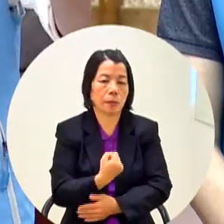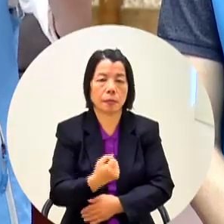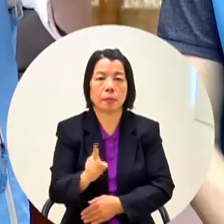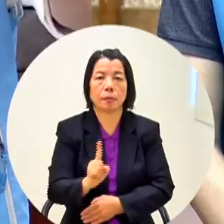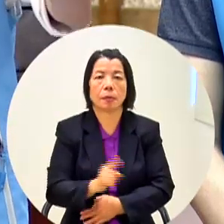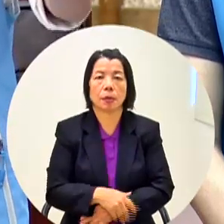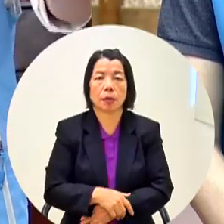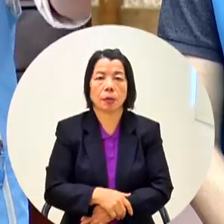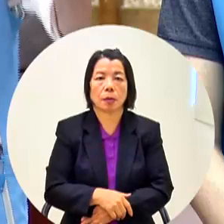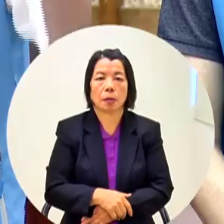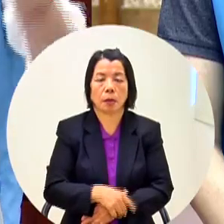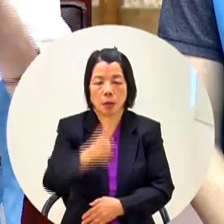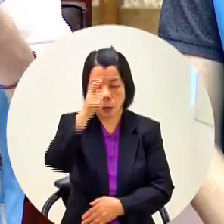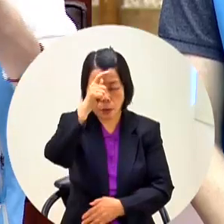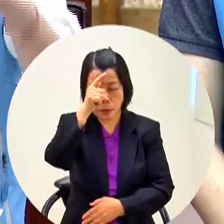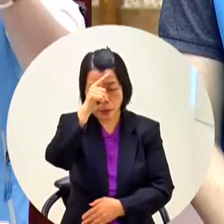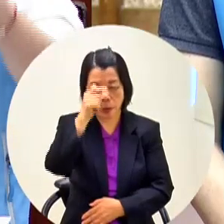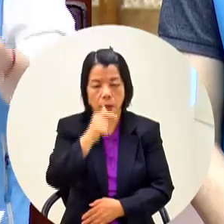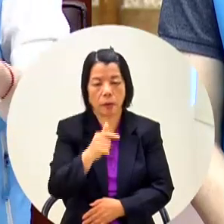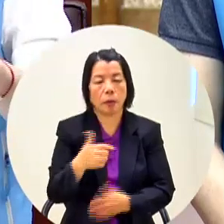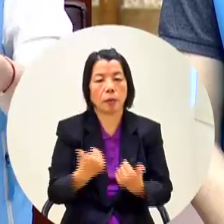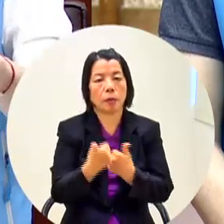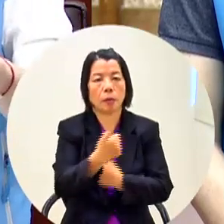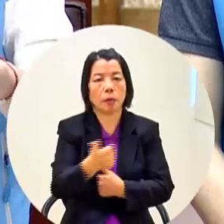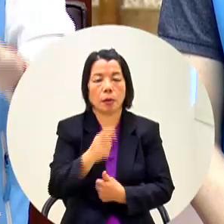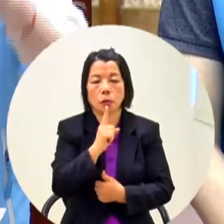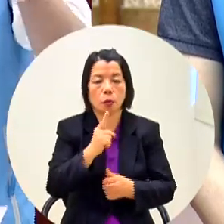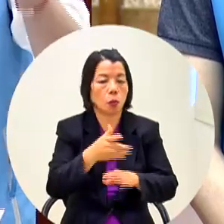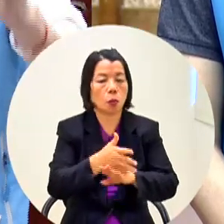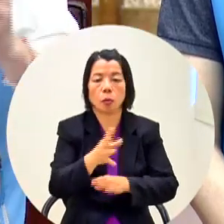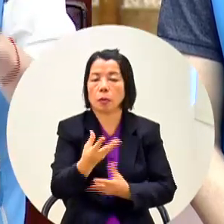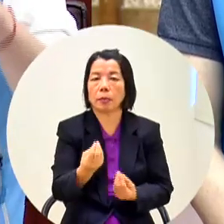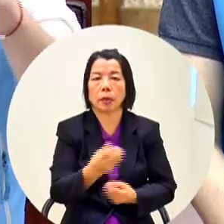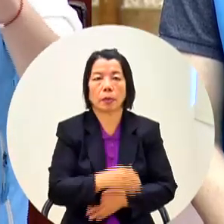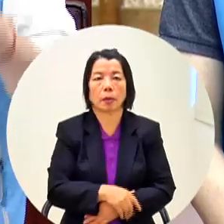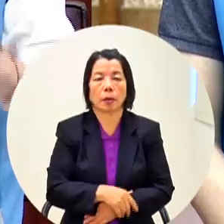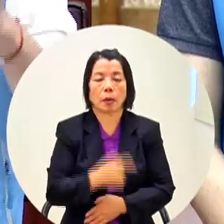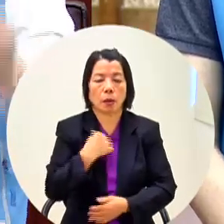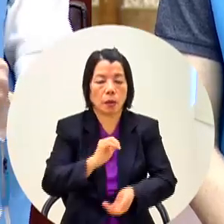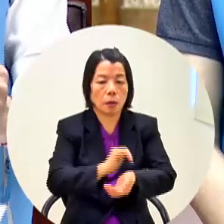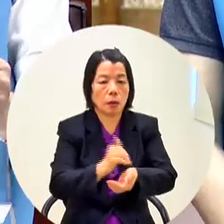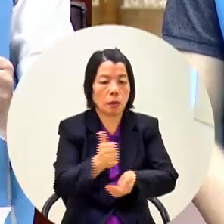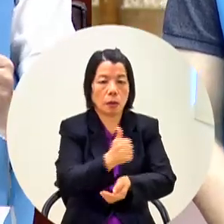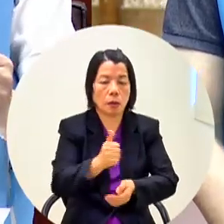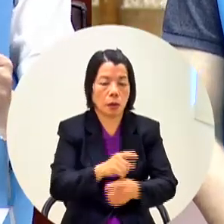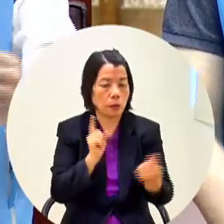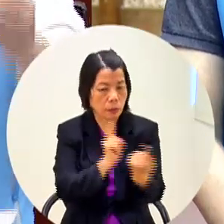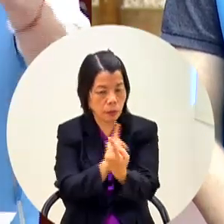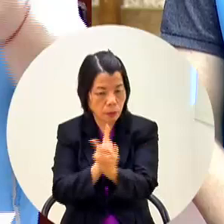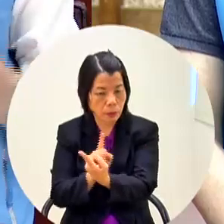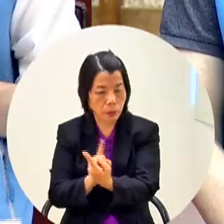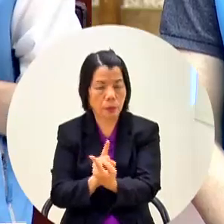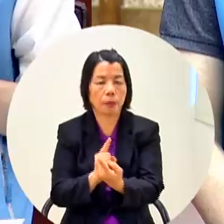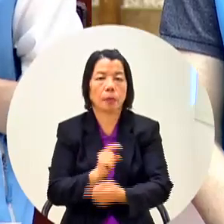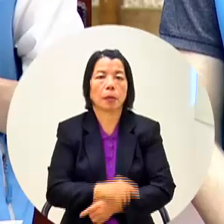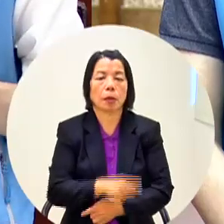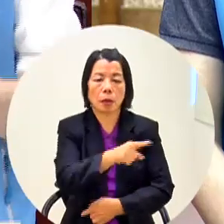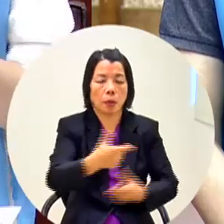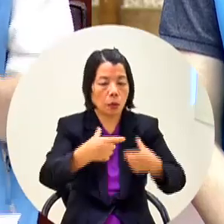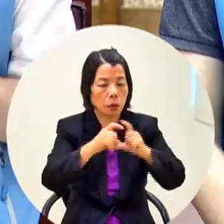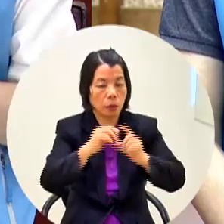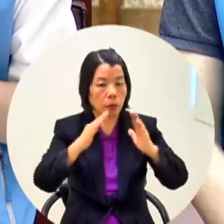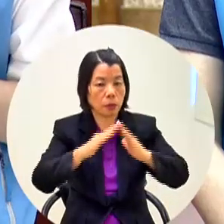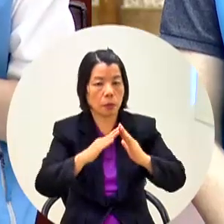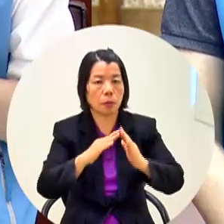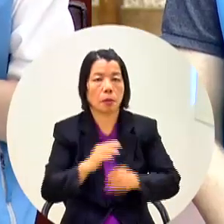是上述黄议员质询的时候，他没有讲到这一段。我们是跟医师工会面对面座谈，他说他们回到家，